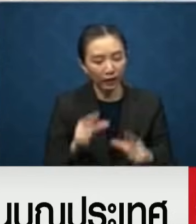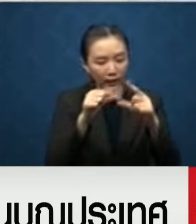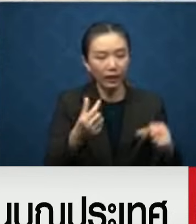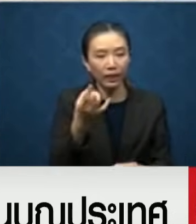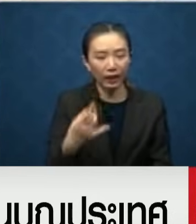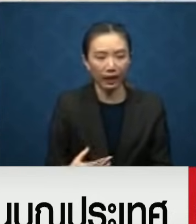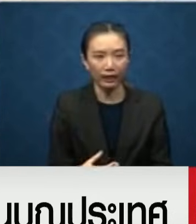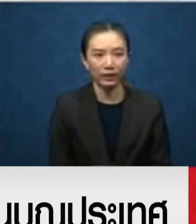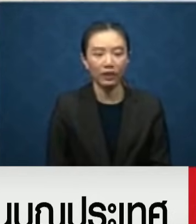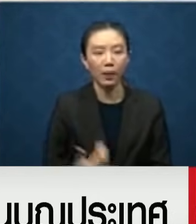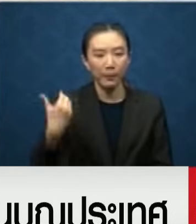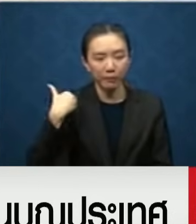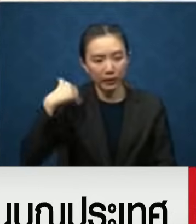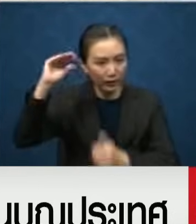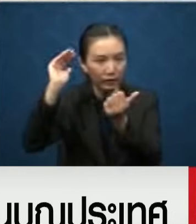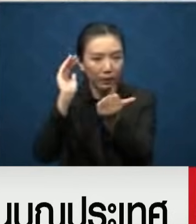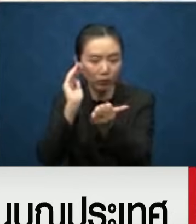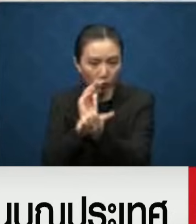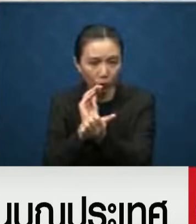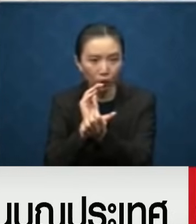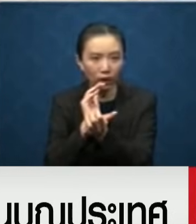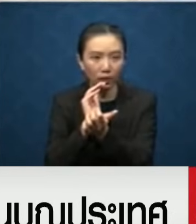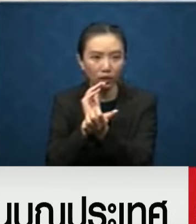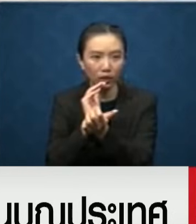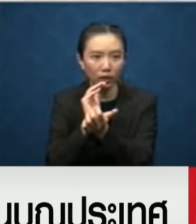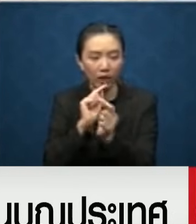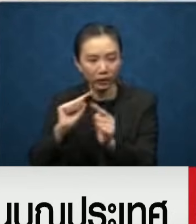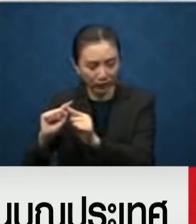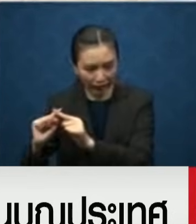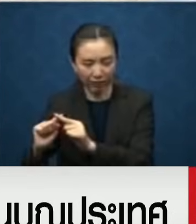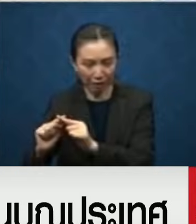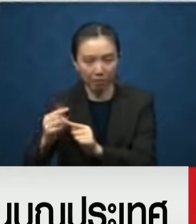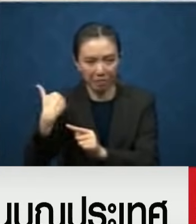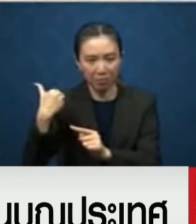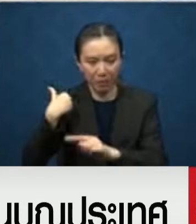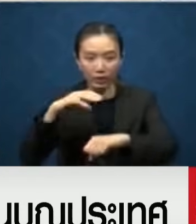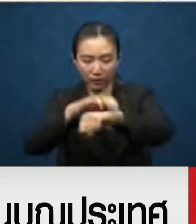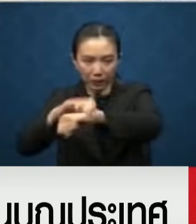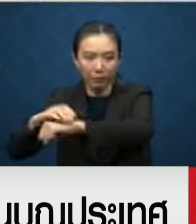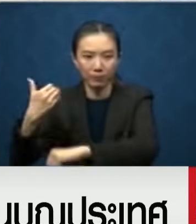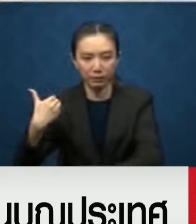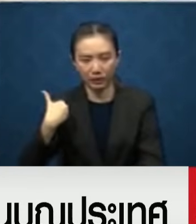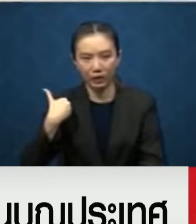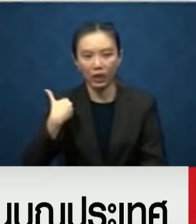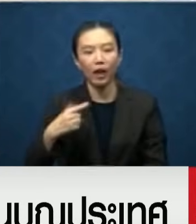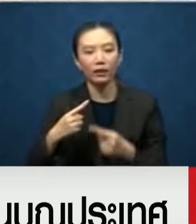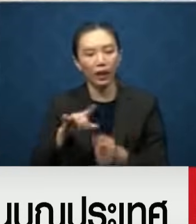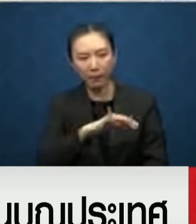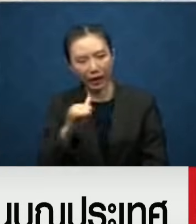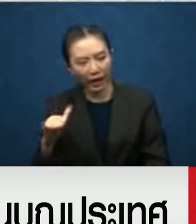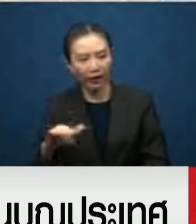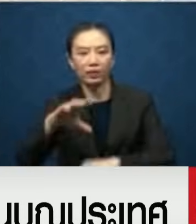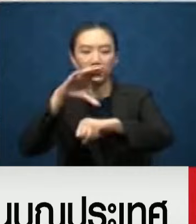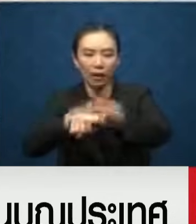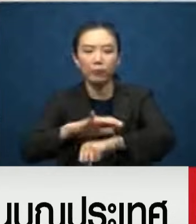ต้องคุณชาดาบอกต้องเอาให้อาณาจักรของเขาล่มสลายไปเลยไม่ใช่ว่าเอาตัวเไปติดคุกแต่อาณาจักรของเขาอย่าง